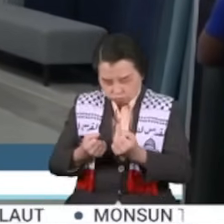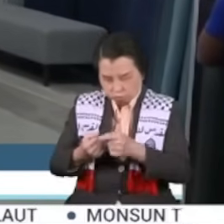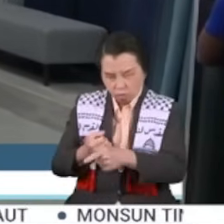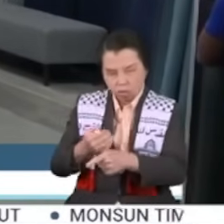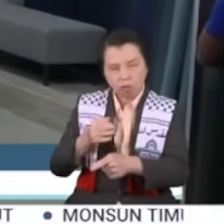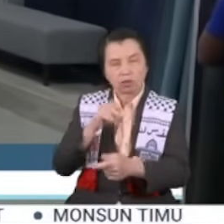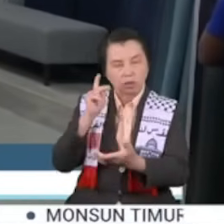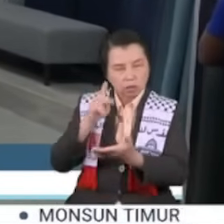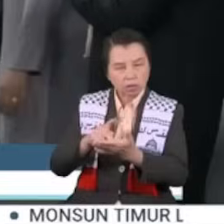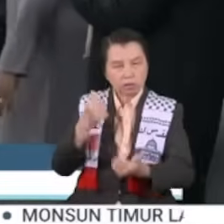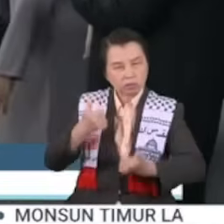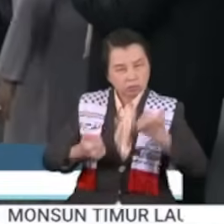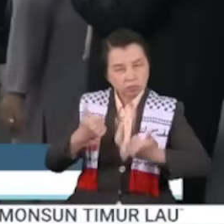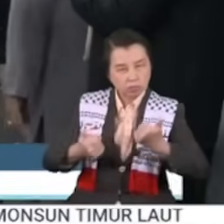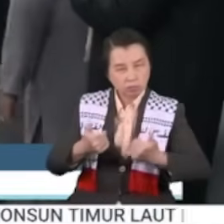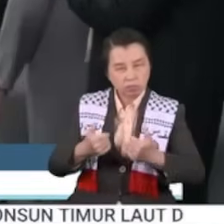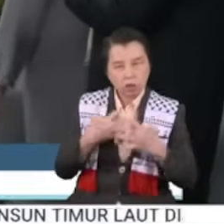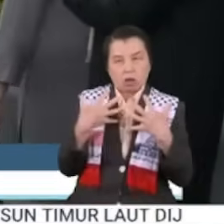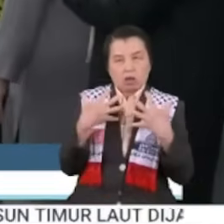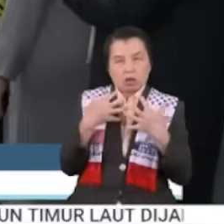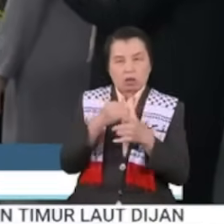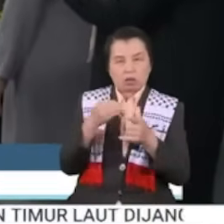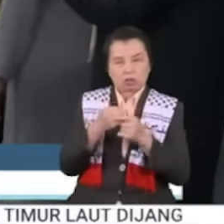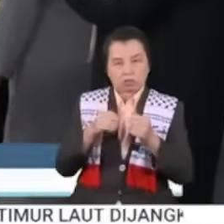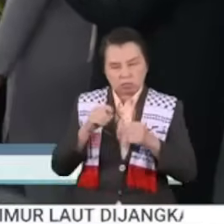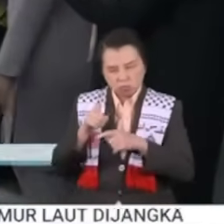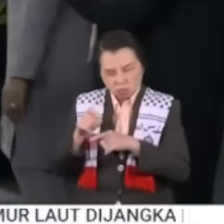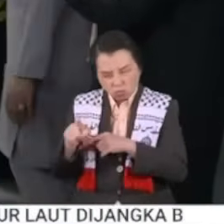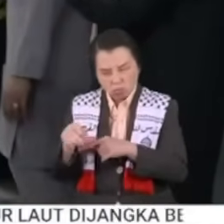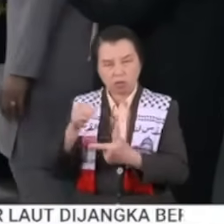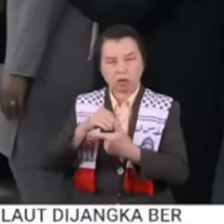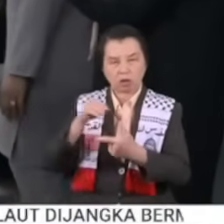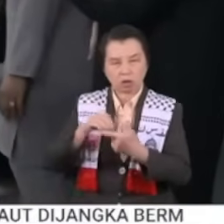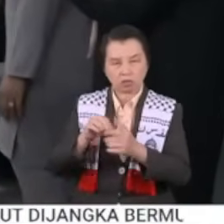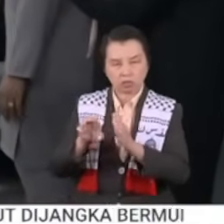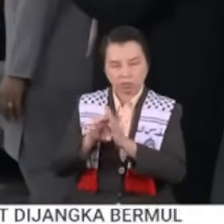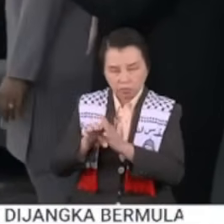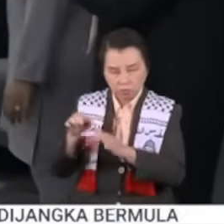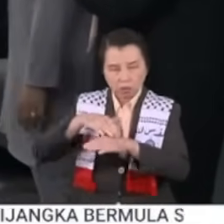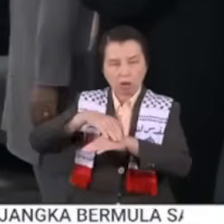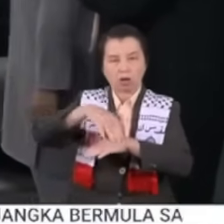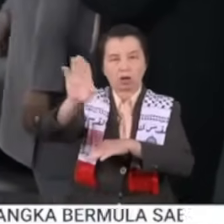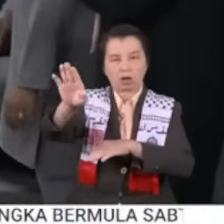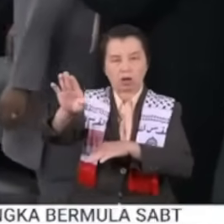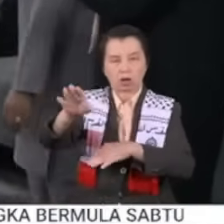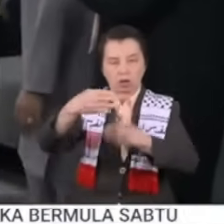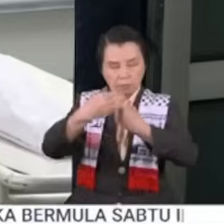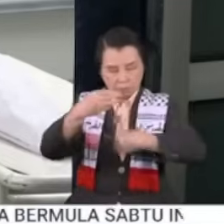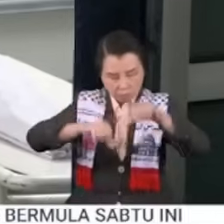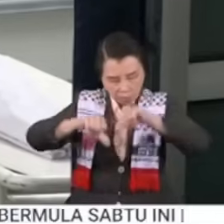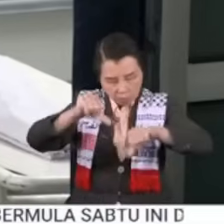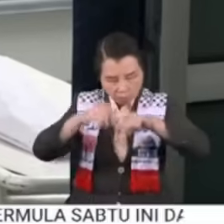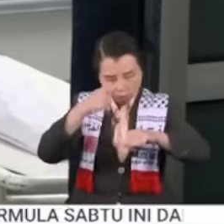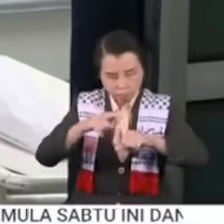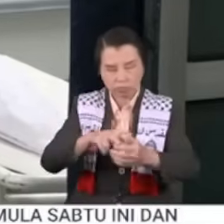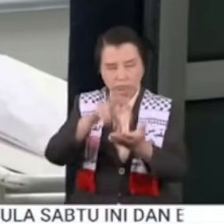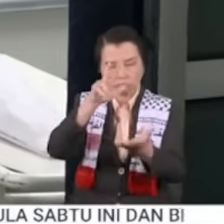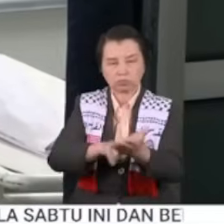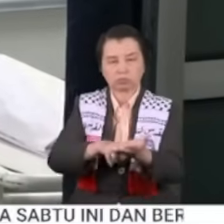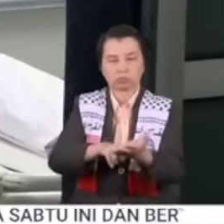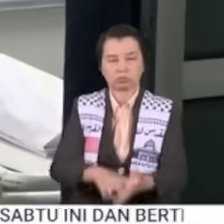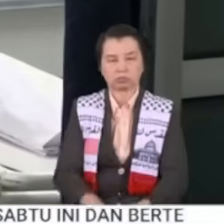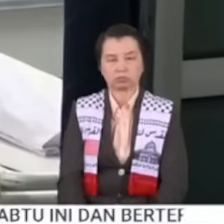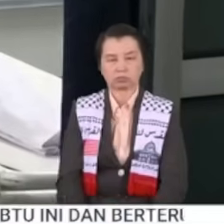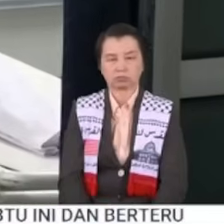dikenal pasti sama ada disebabkan trauma atau jangkitan kuman dan sampel telah dihantar ke makmal bagi tujuan